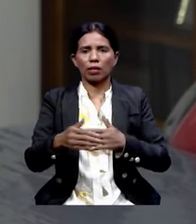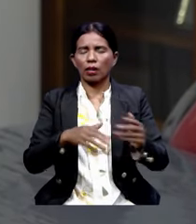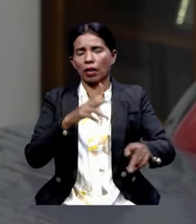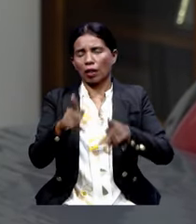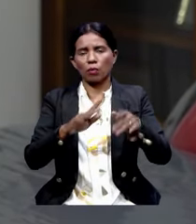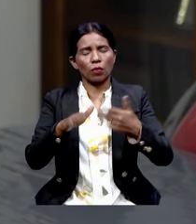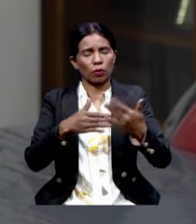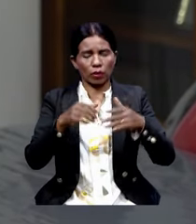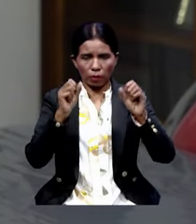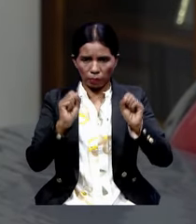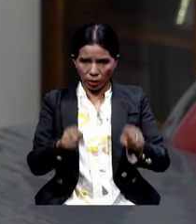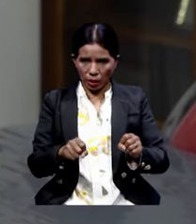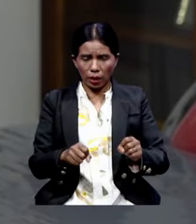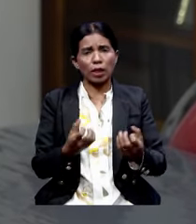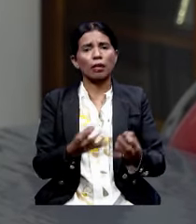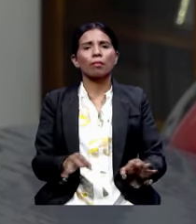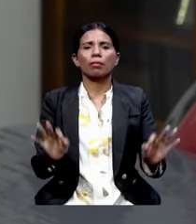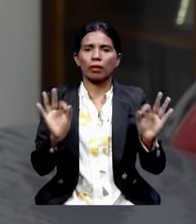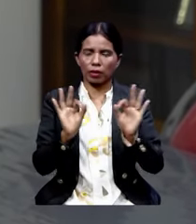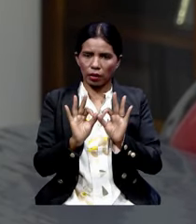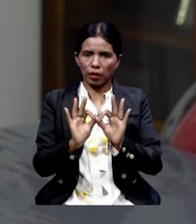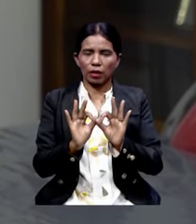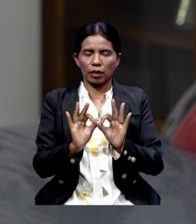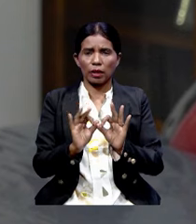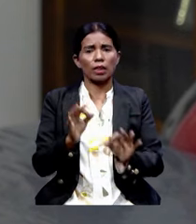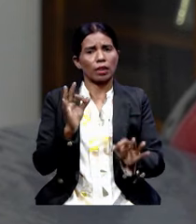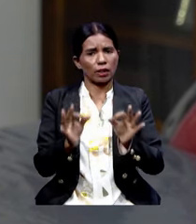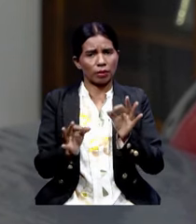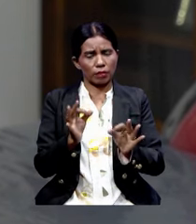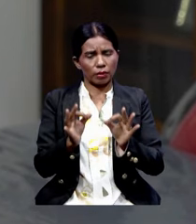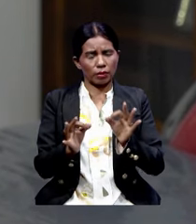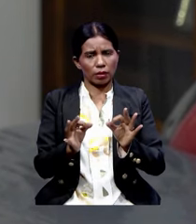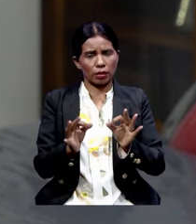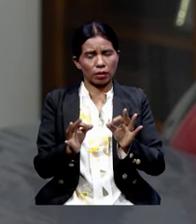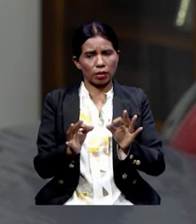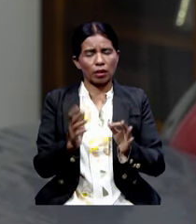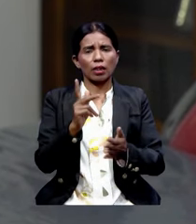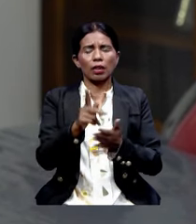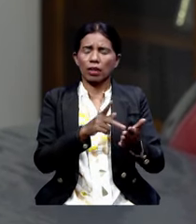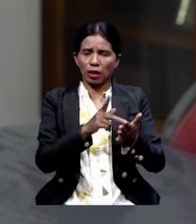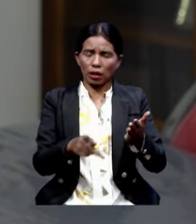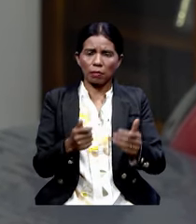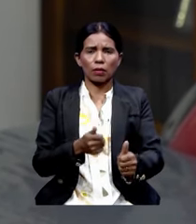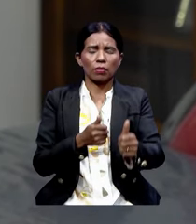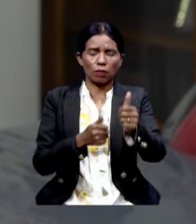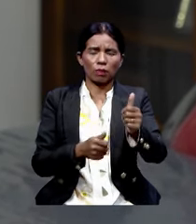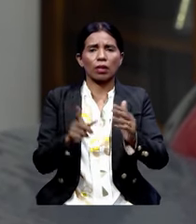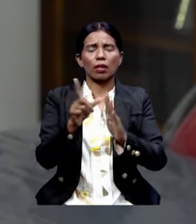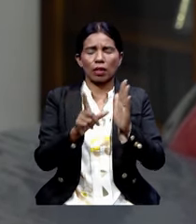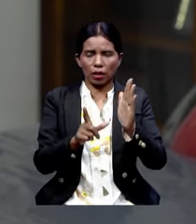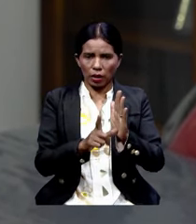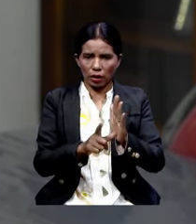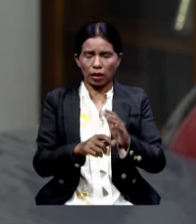bele importante mane. Se i crimine tengi prense elementu criminia.